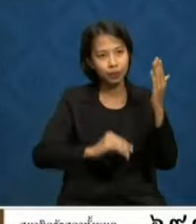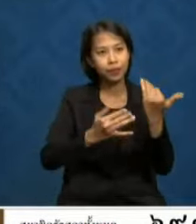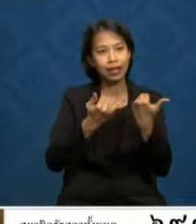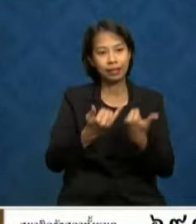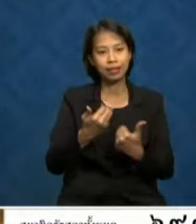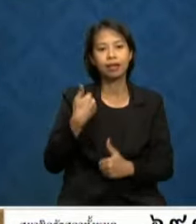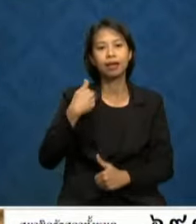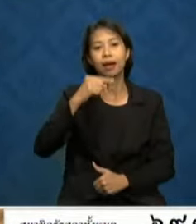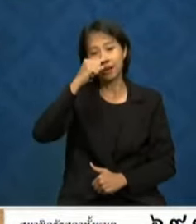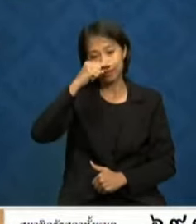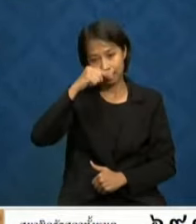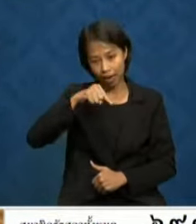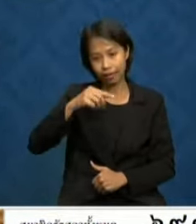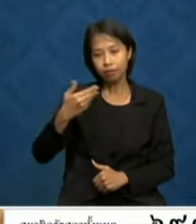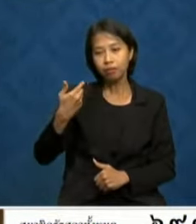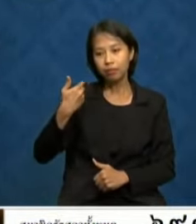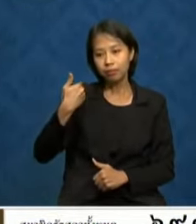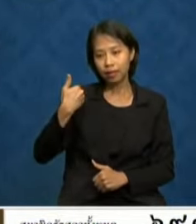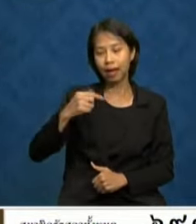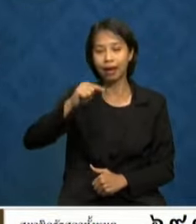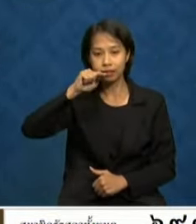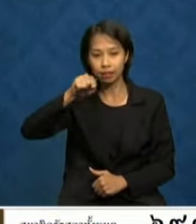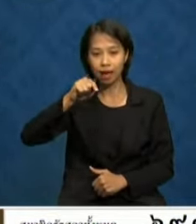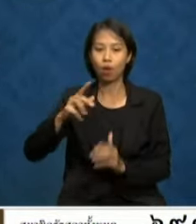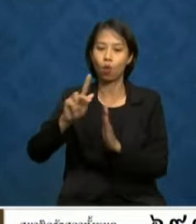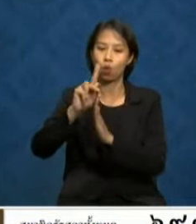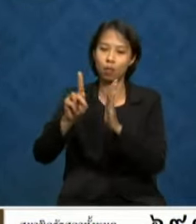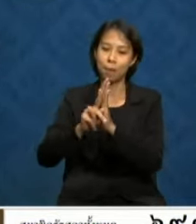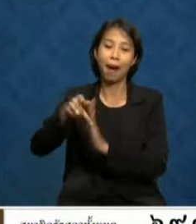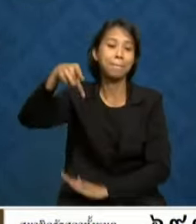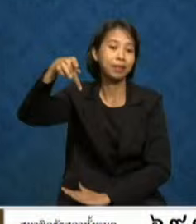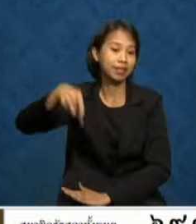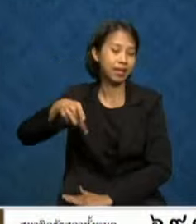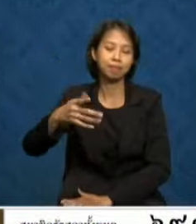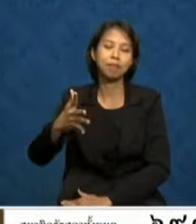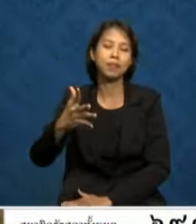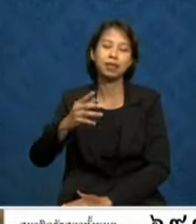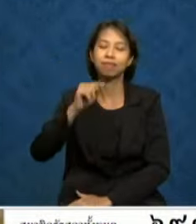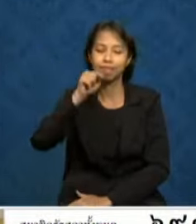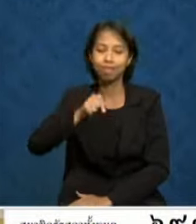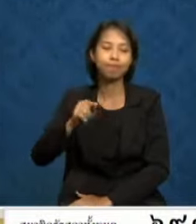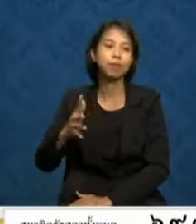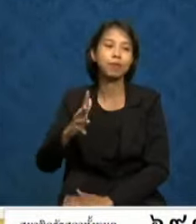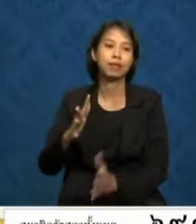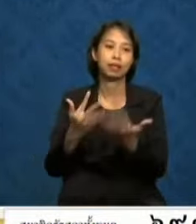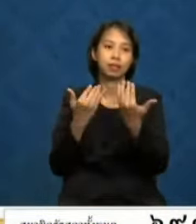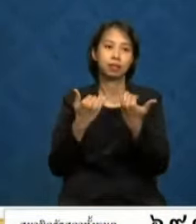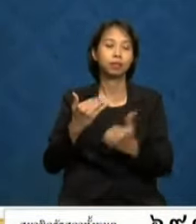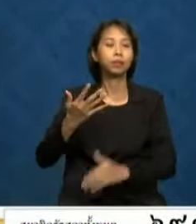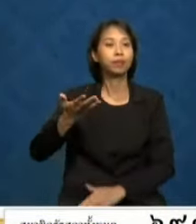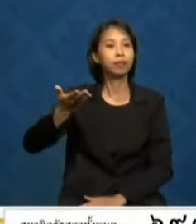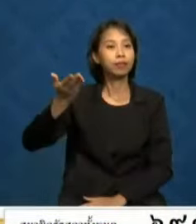ไม่ได้มีการแจ้งการใช้กฎหมายพิเศษในสถานการณ์ดังกล่าวนะคะเช่นในช่วง